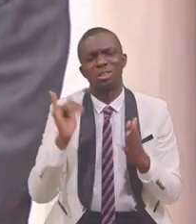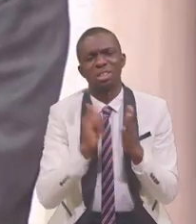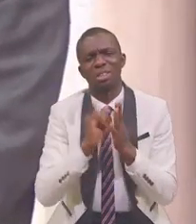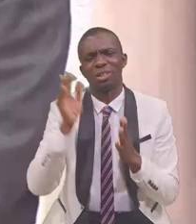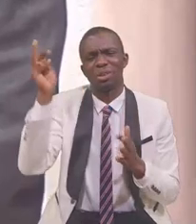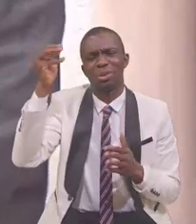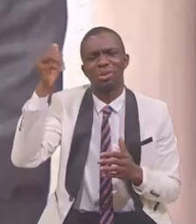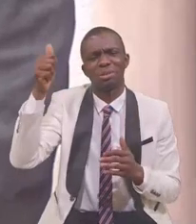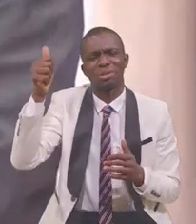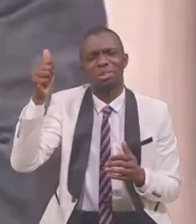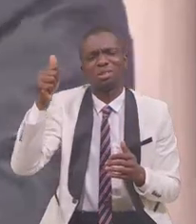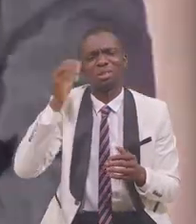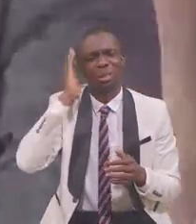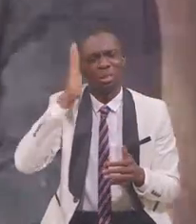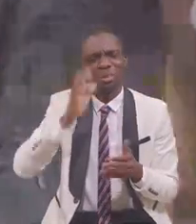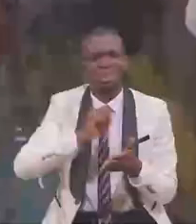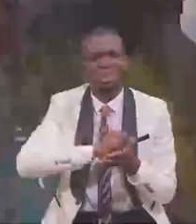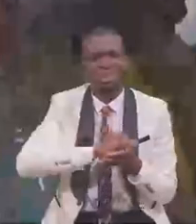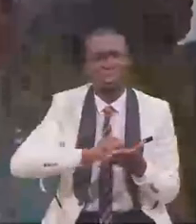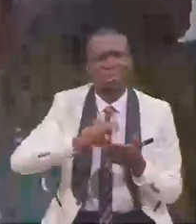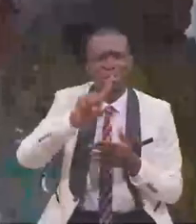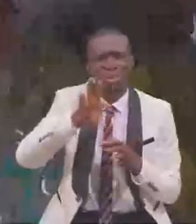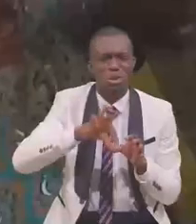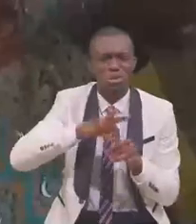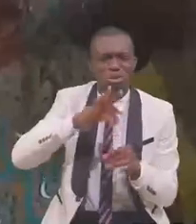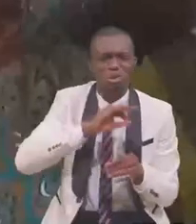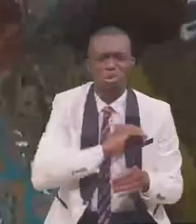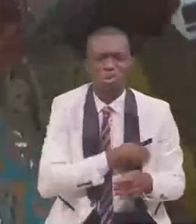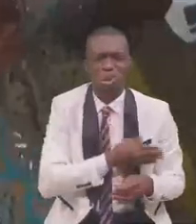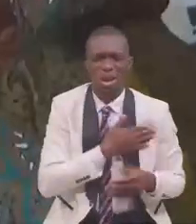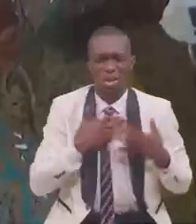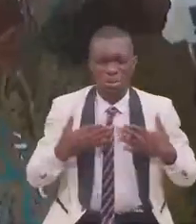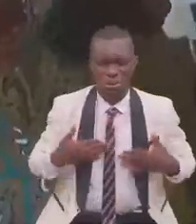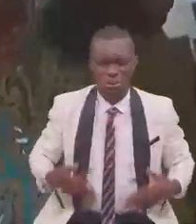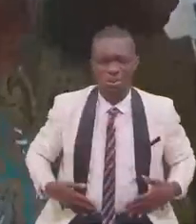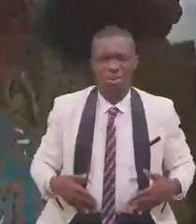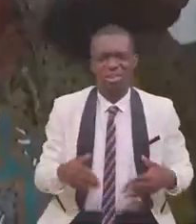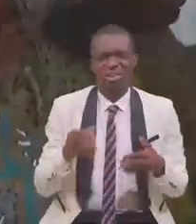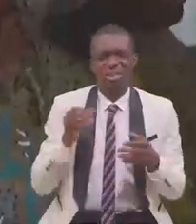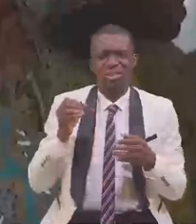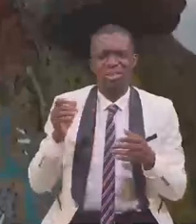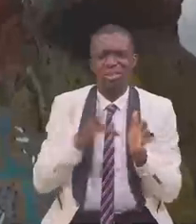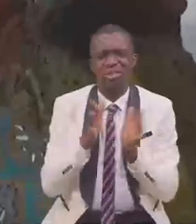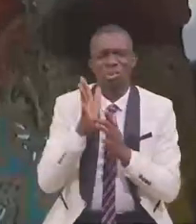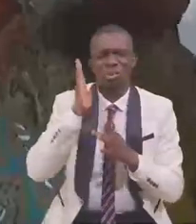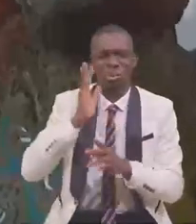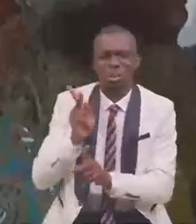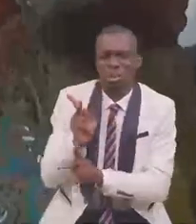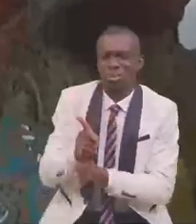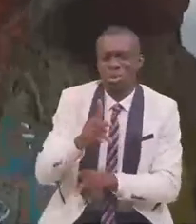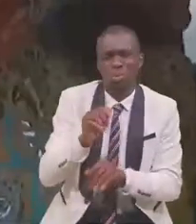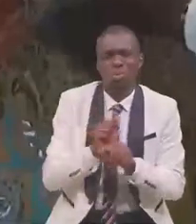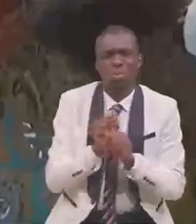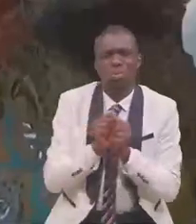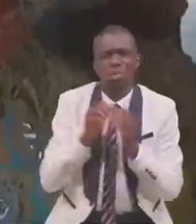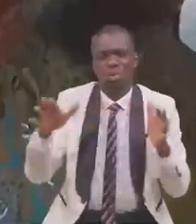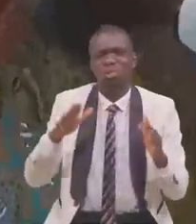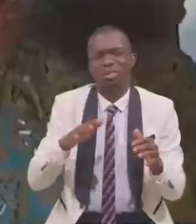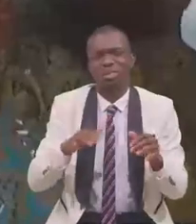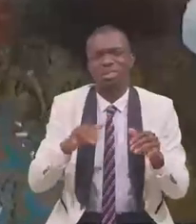vous sanctifie, qu'il vous présente irrépréhensible à l'avènement du Seigneur. C'est une grande expérience. Vous avez